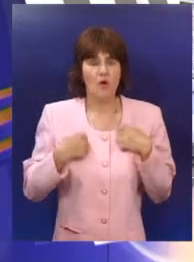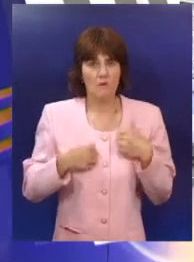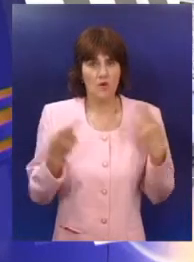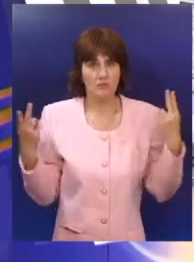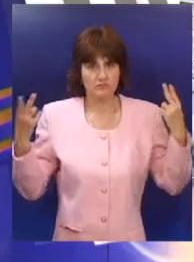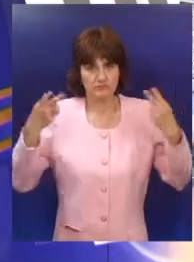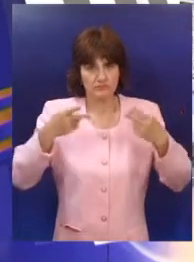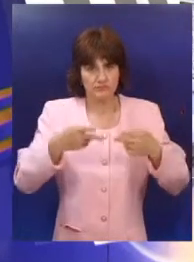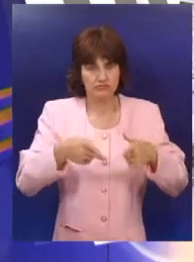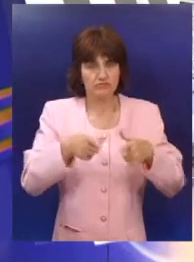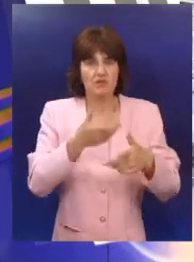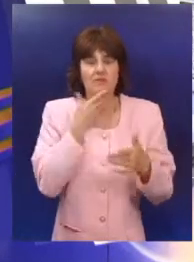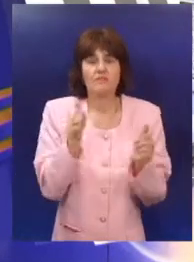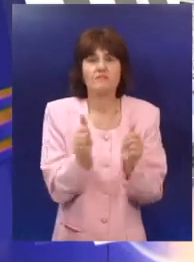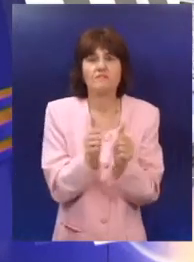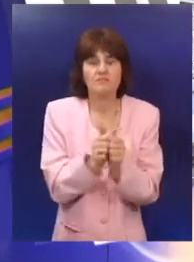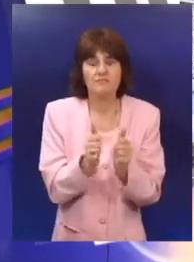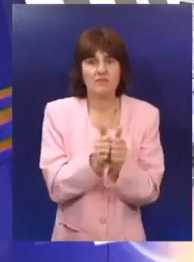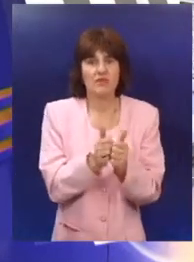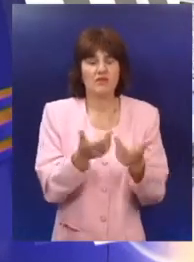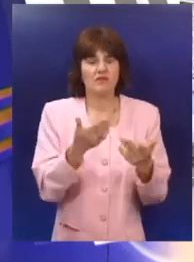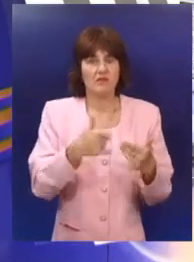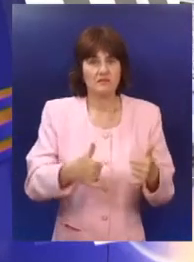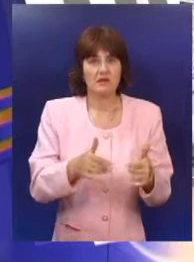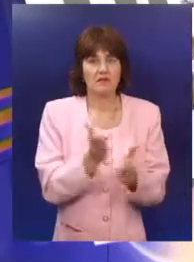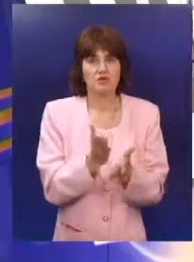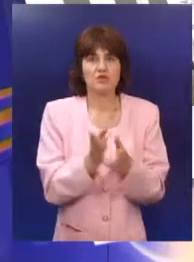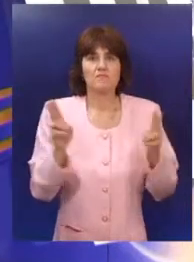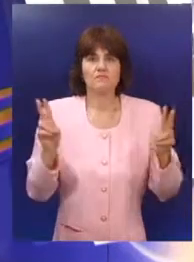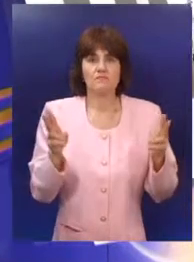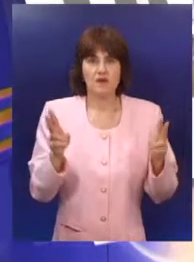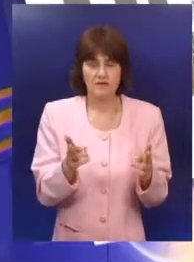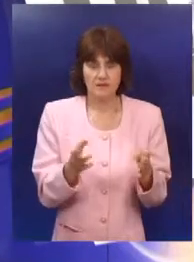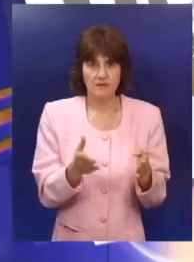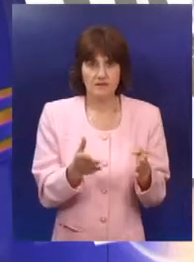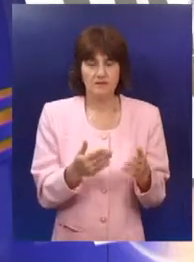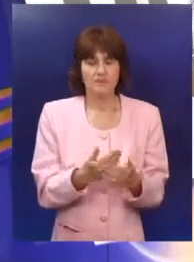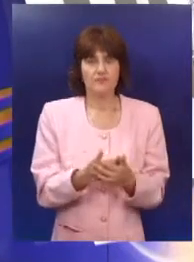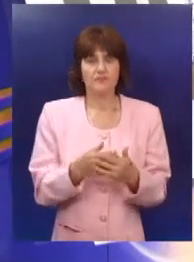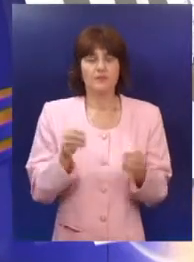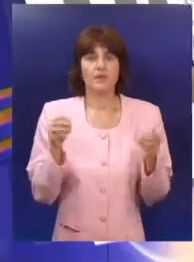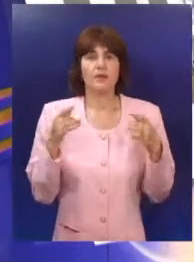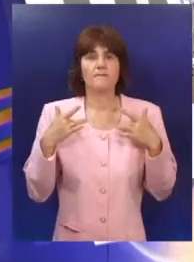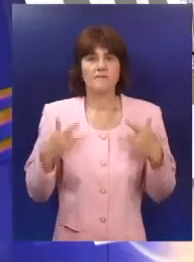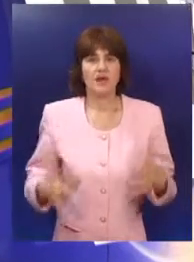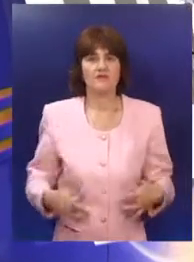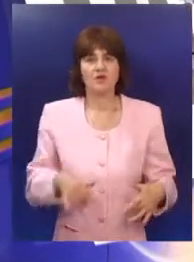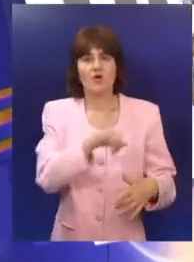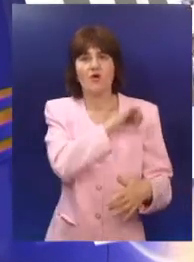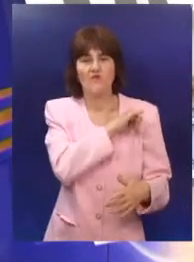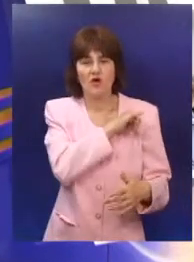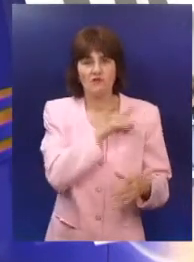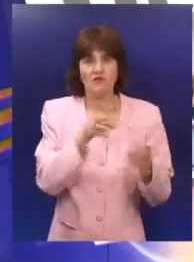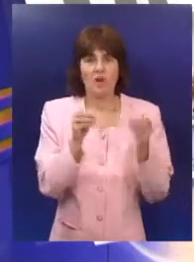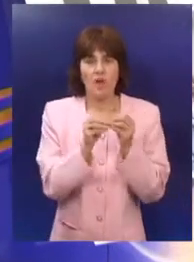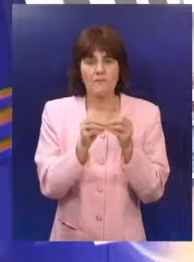Subotica zato što je nedostatak prostora, nedostatak opreme biti sveden na minimum. Predsednik vlade Vojvodine, dr. Bojan Pajtić, naglasio